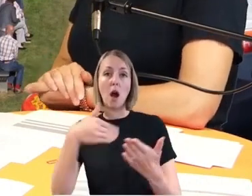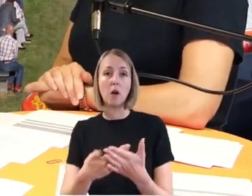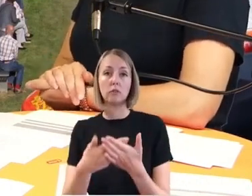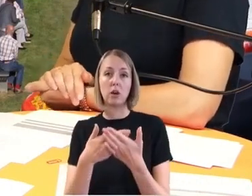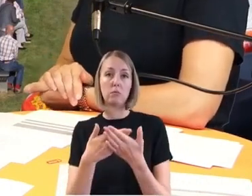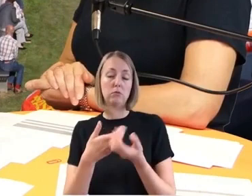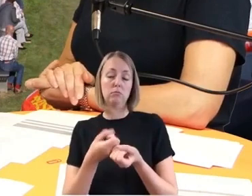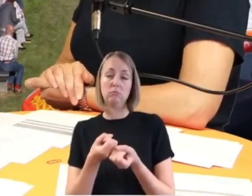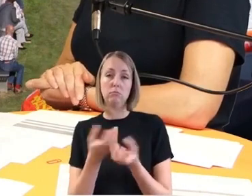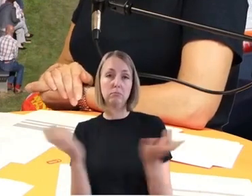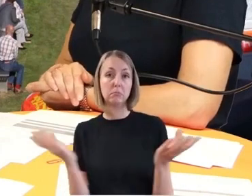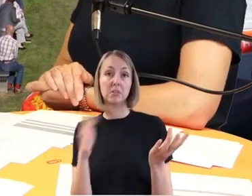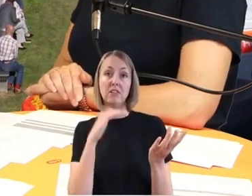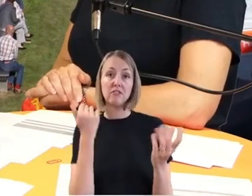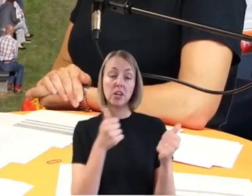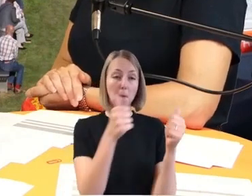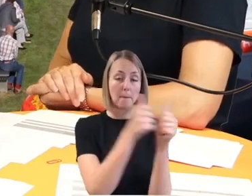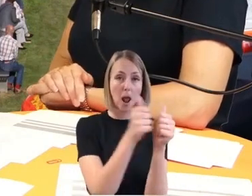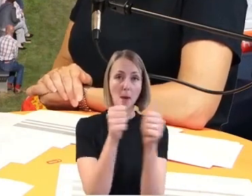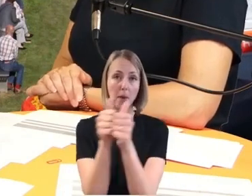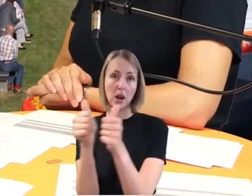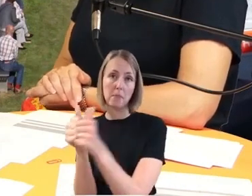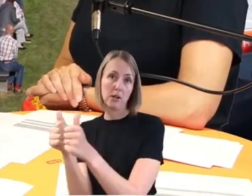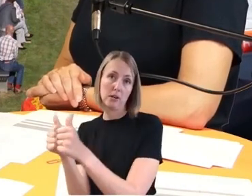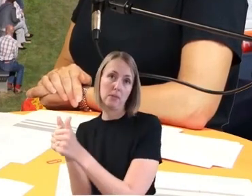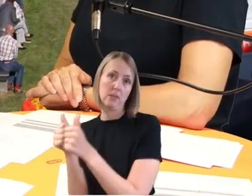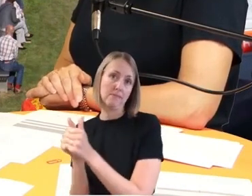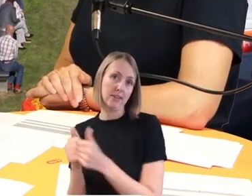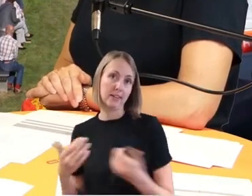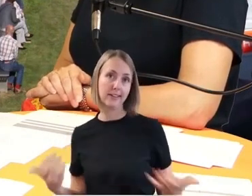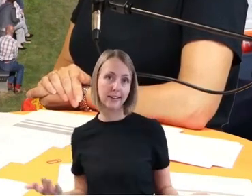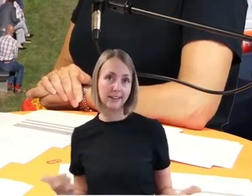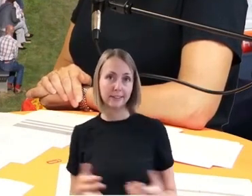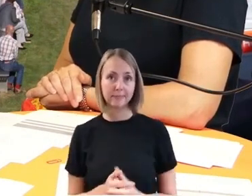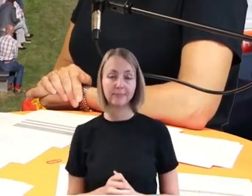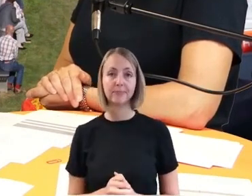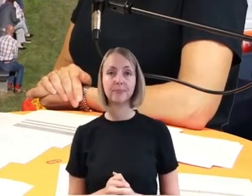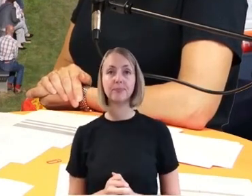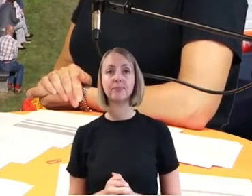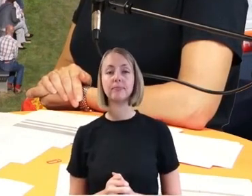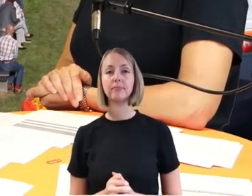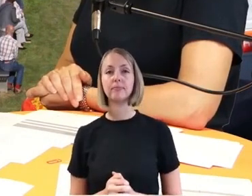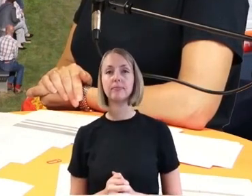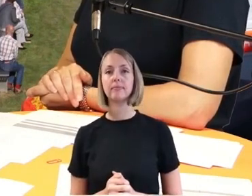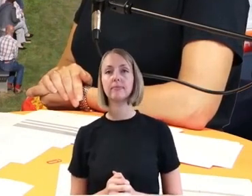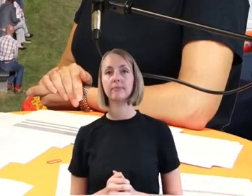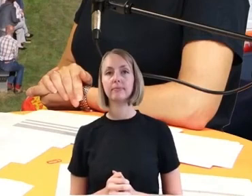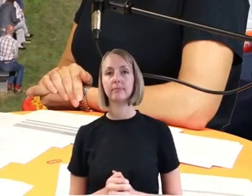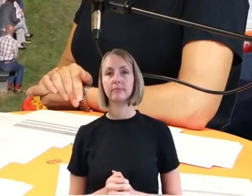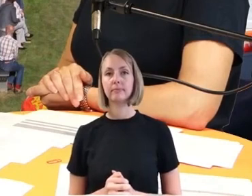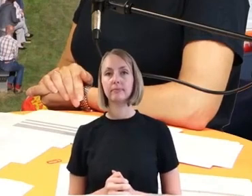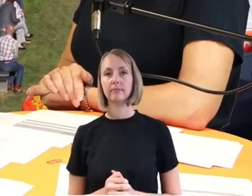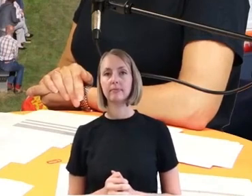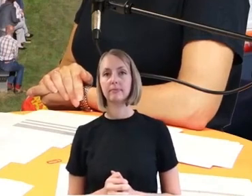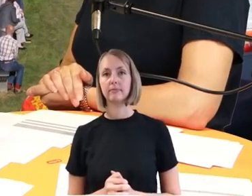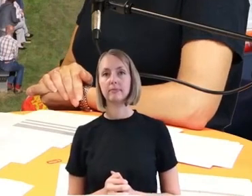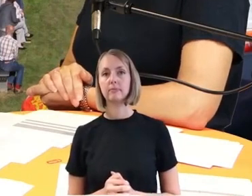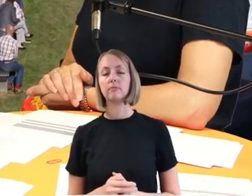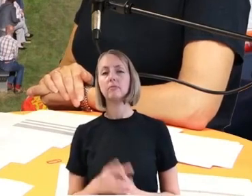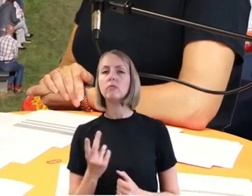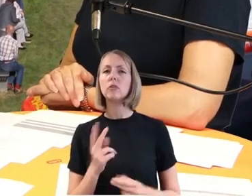Anzahl an Partnern mit im Boot, die, glaube ich, schon Bundes- und Landesebene Interessen,